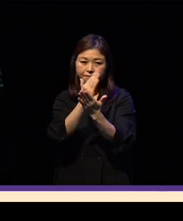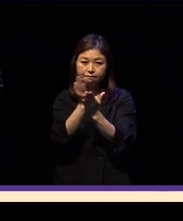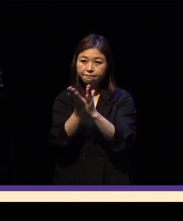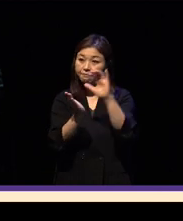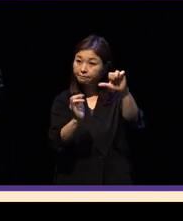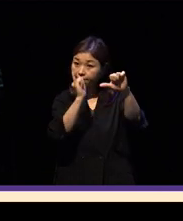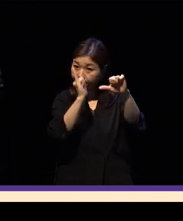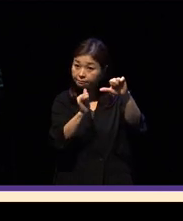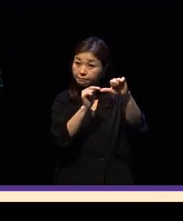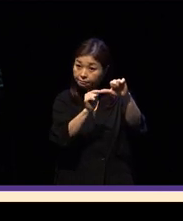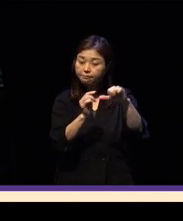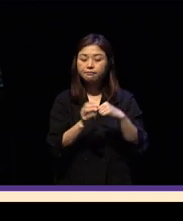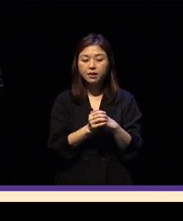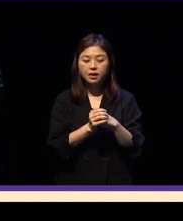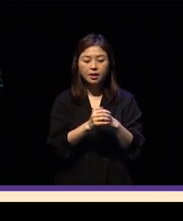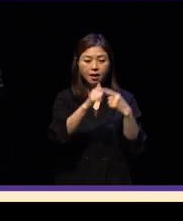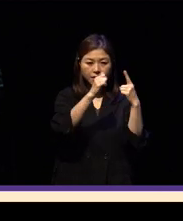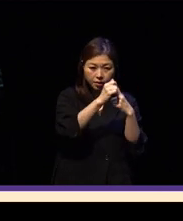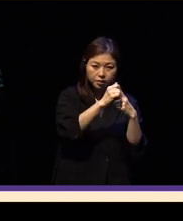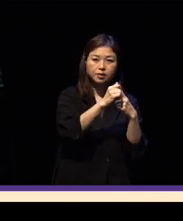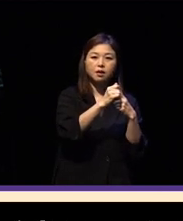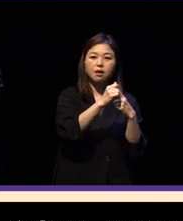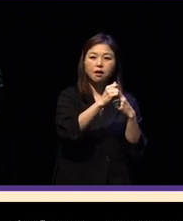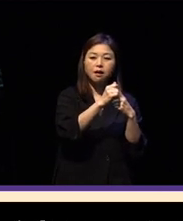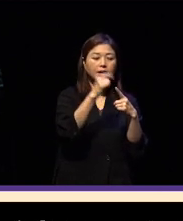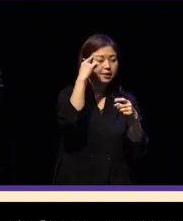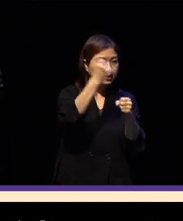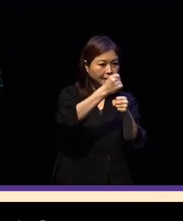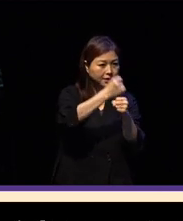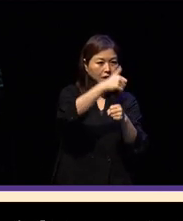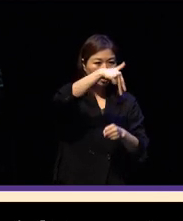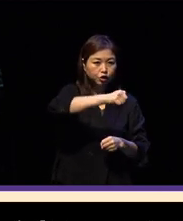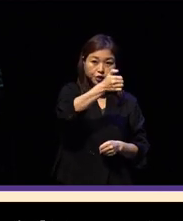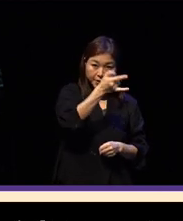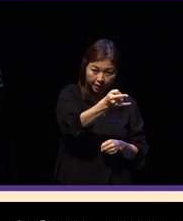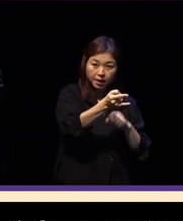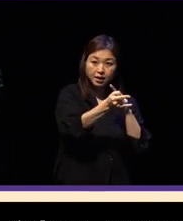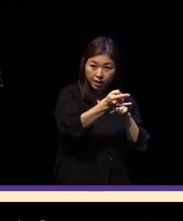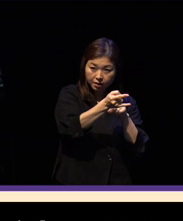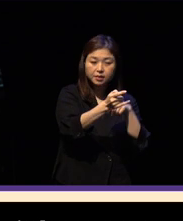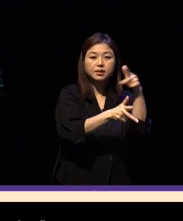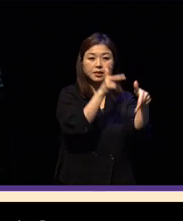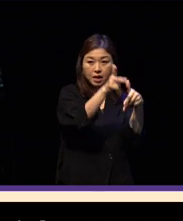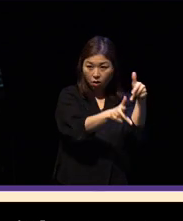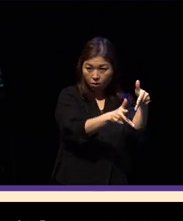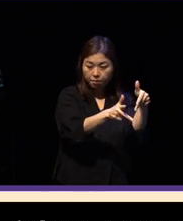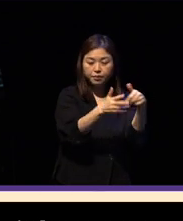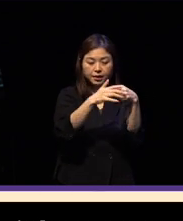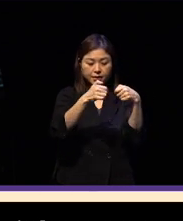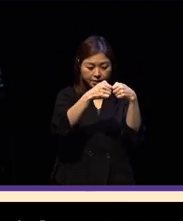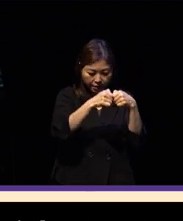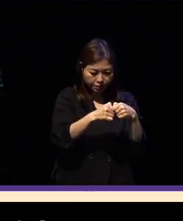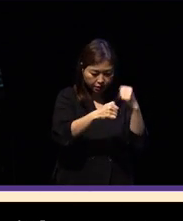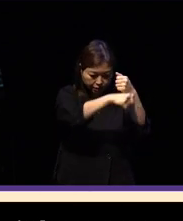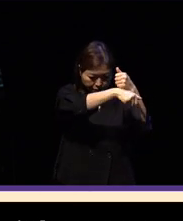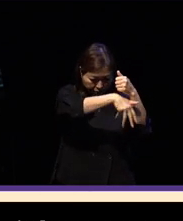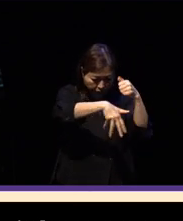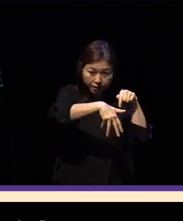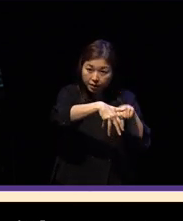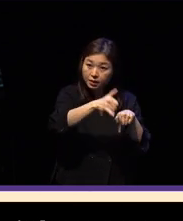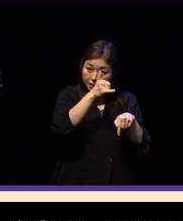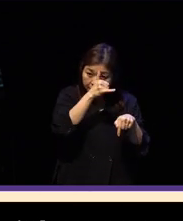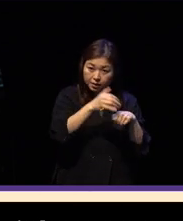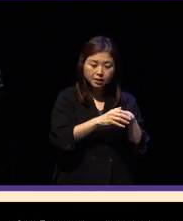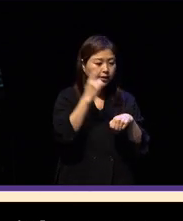사업들이 공연예술 창작 주체 지원이라는 하나의 사업, 그리고 세부적으로는 그 안에서 창작